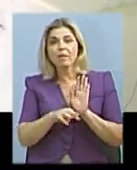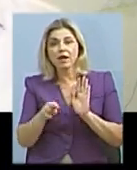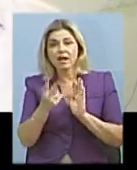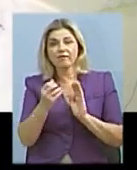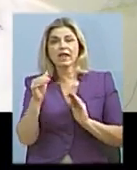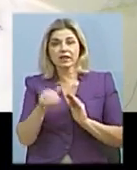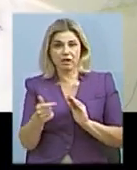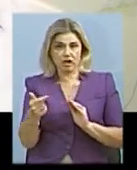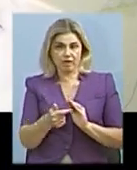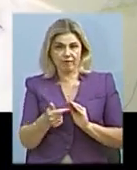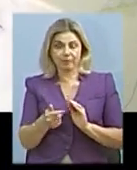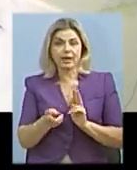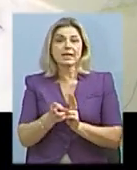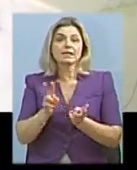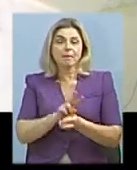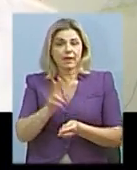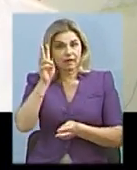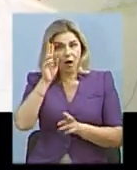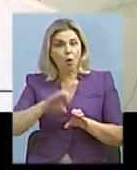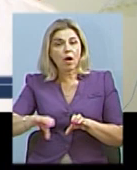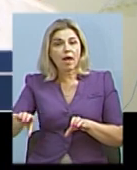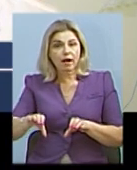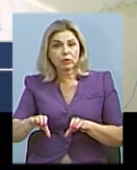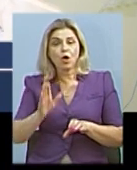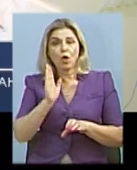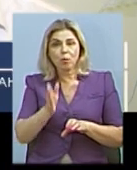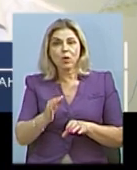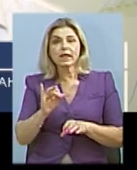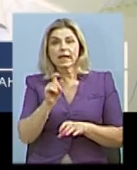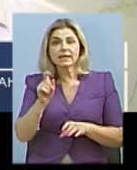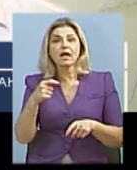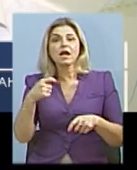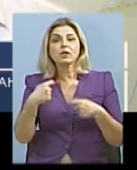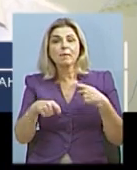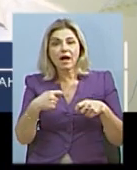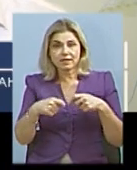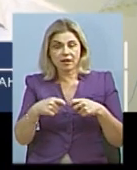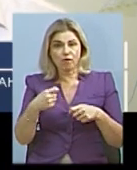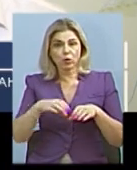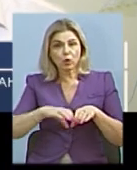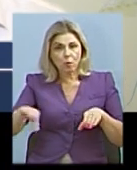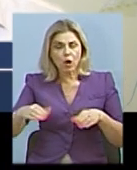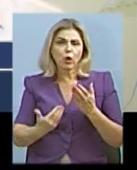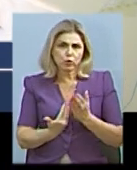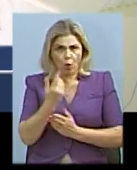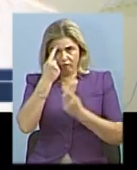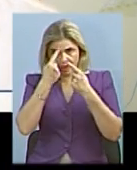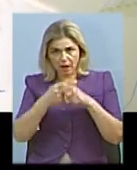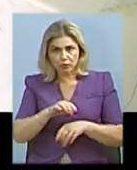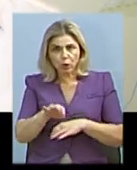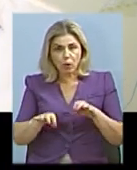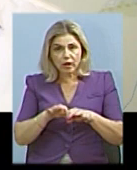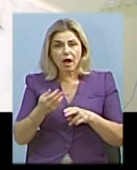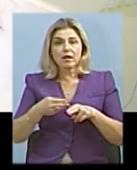тисяч гривень. Заміна колектора буде проводитися із склопластикової труби. Це новітня технологія, яка